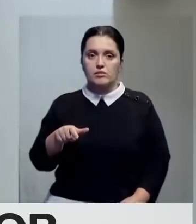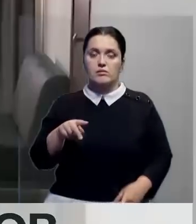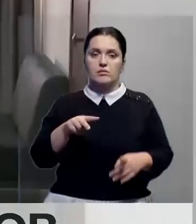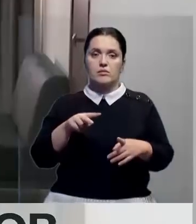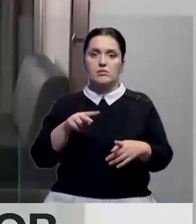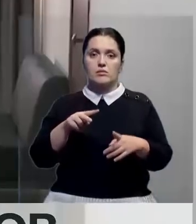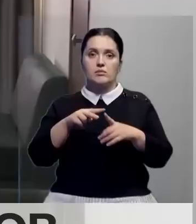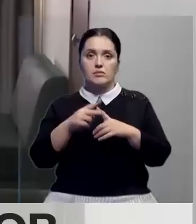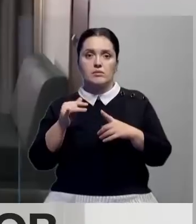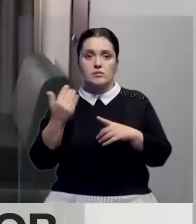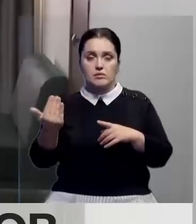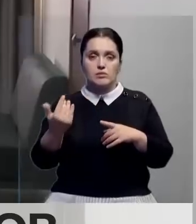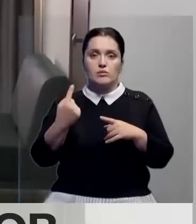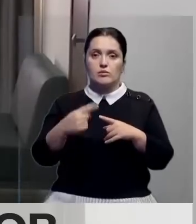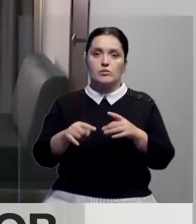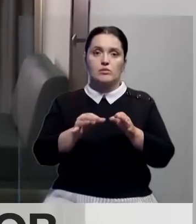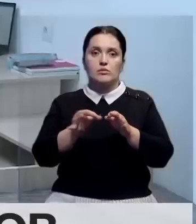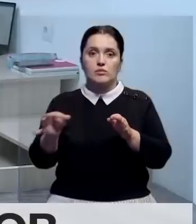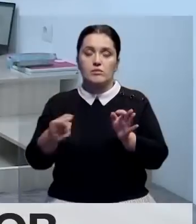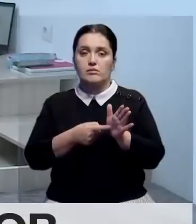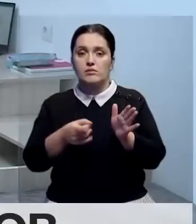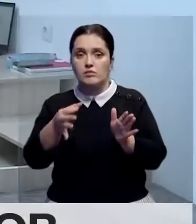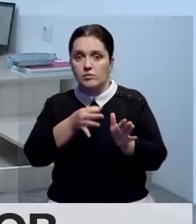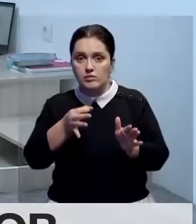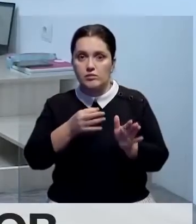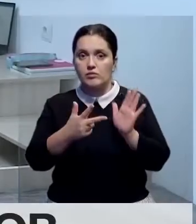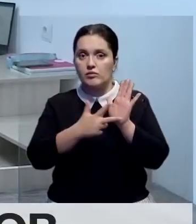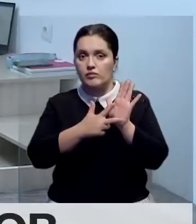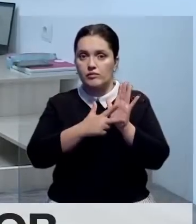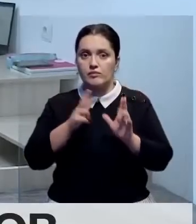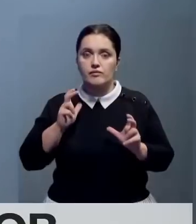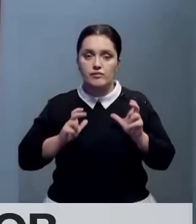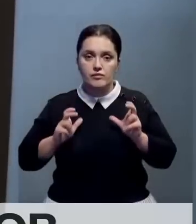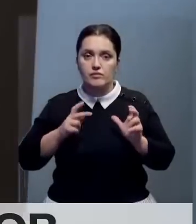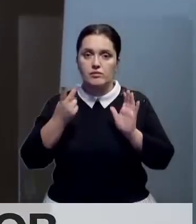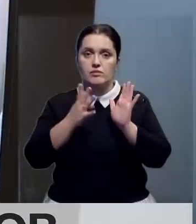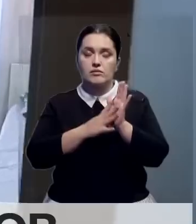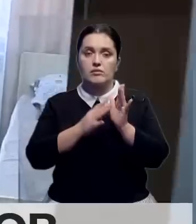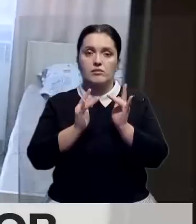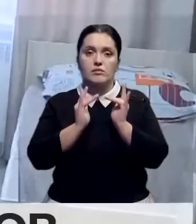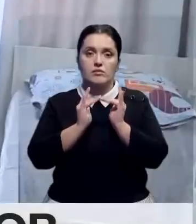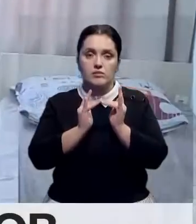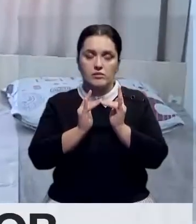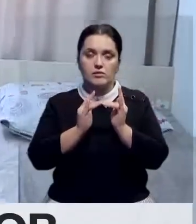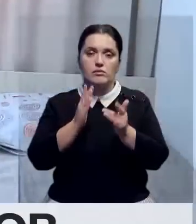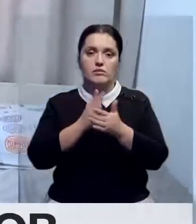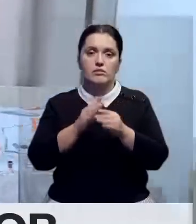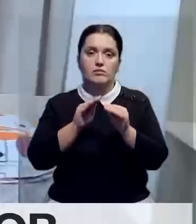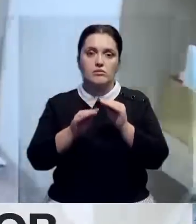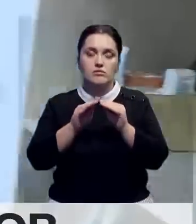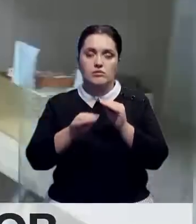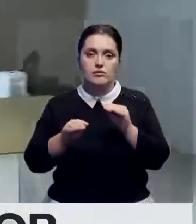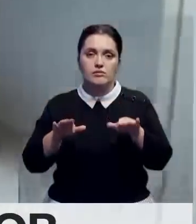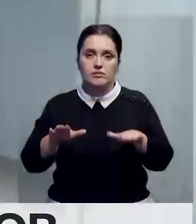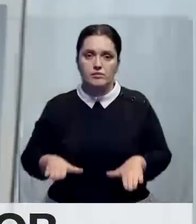половина из них – жители других регионов. Всего в Карагандинской области действуют 8 вузов. В их распоряжении 29